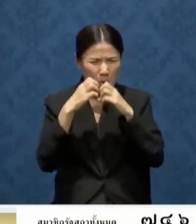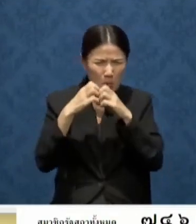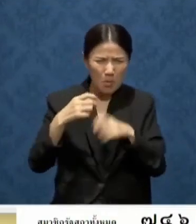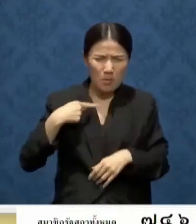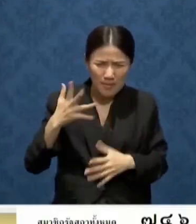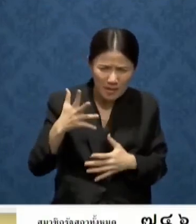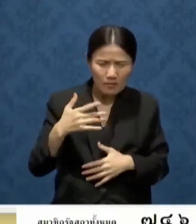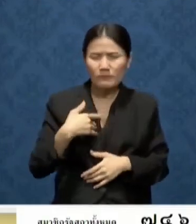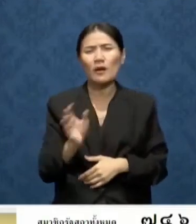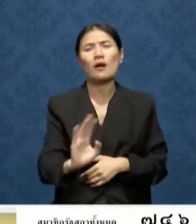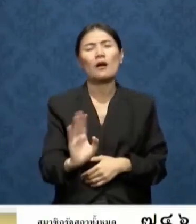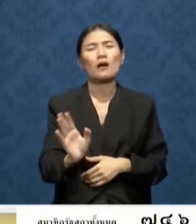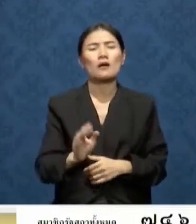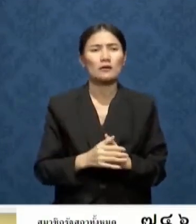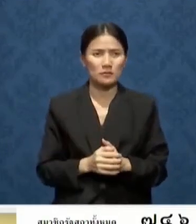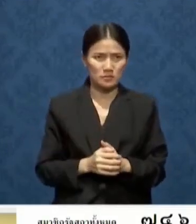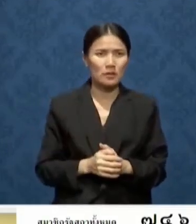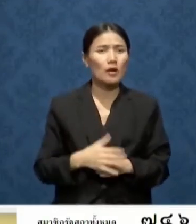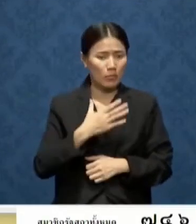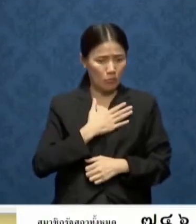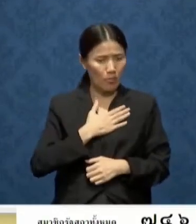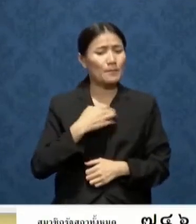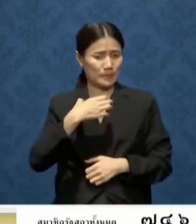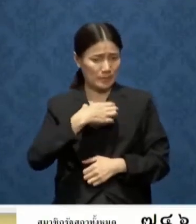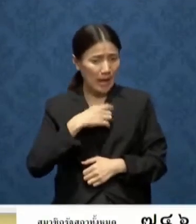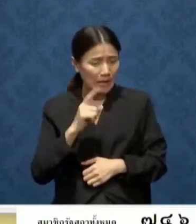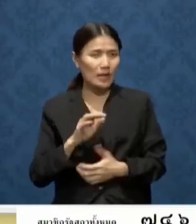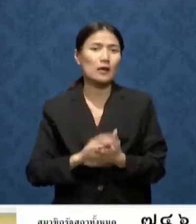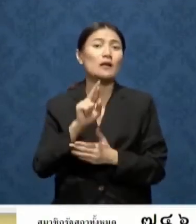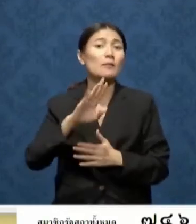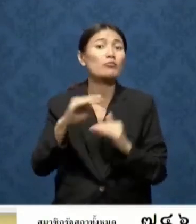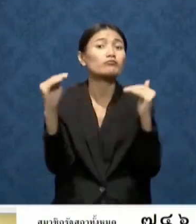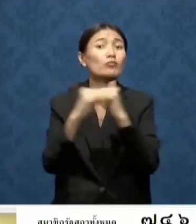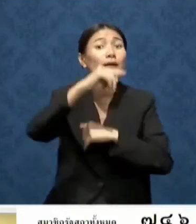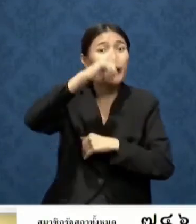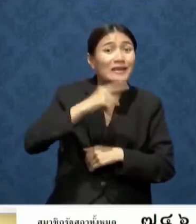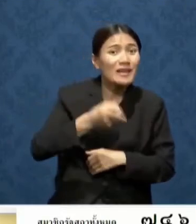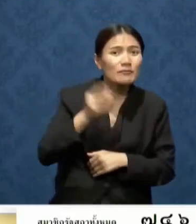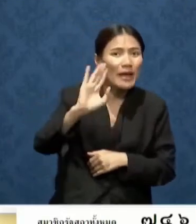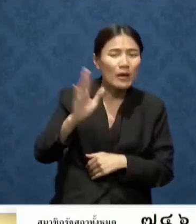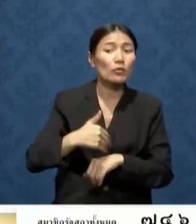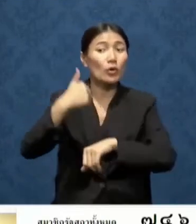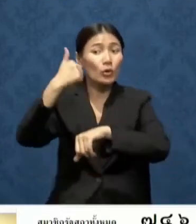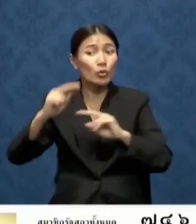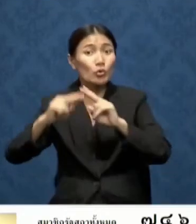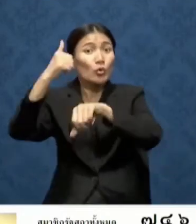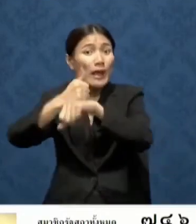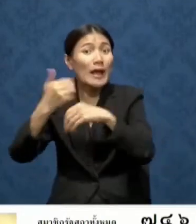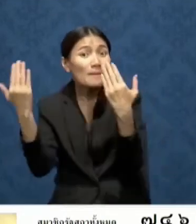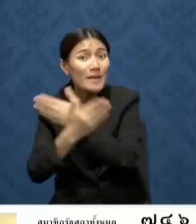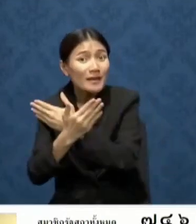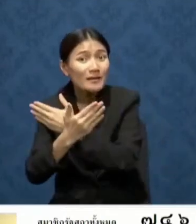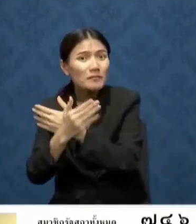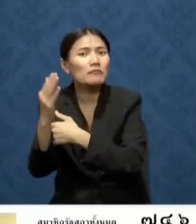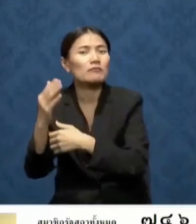าผมหวังว่าความองหาคมไทยจะไม่เหมอนเดิมไมใช่แค่การปรียตัวรถม montriตต้ไปเปียนตัวคน